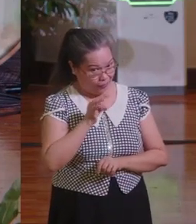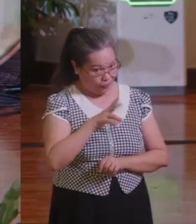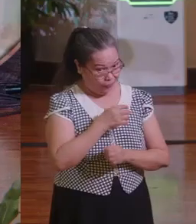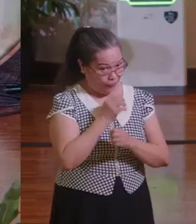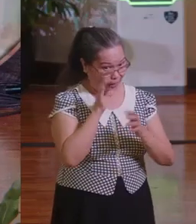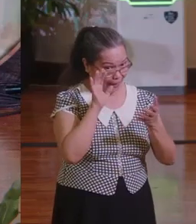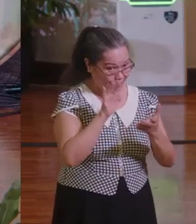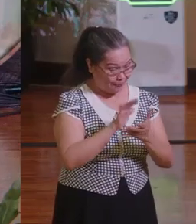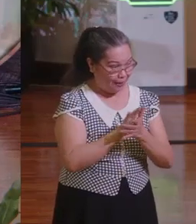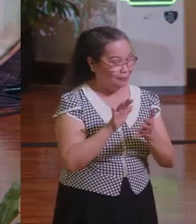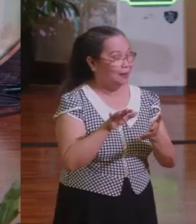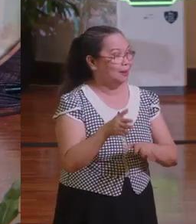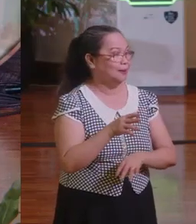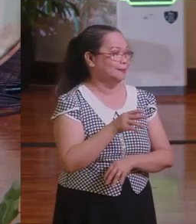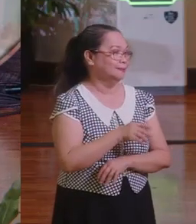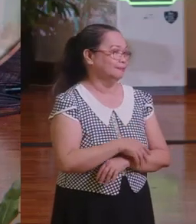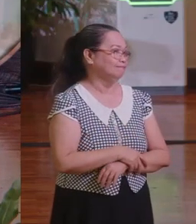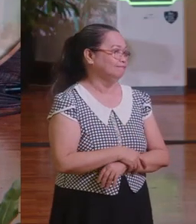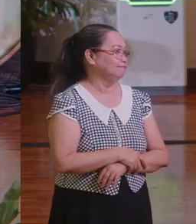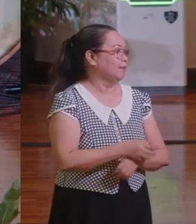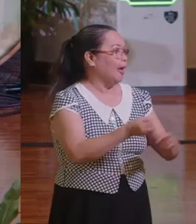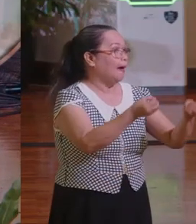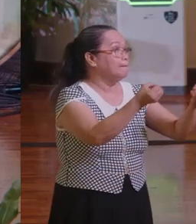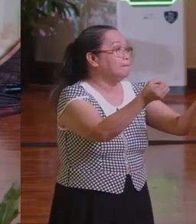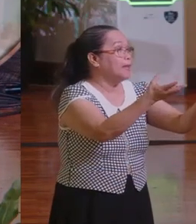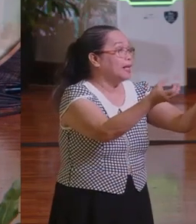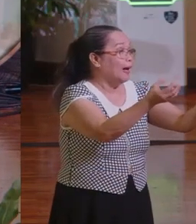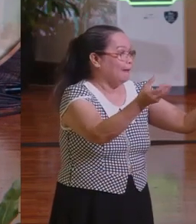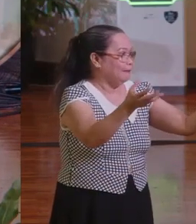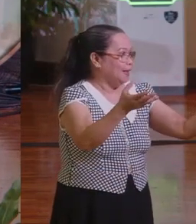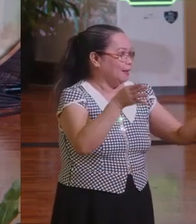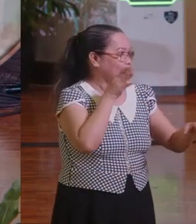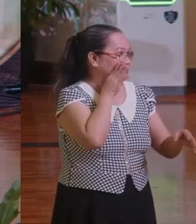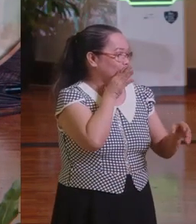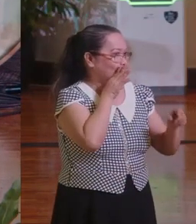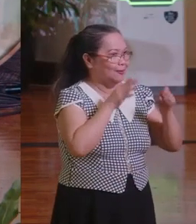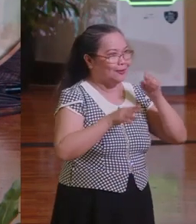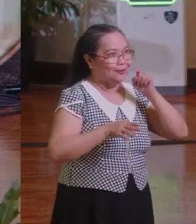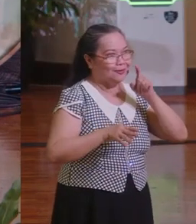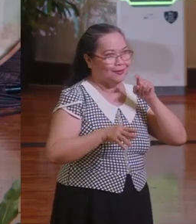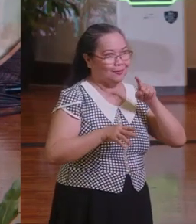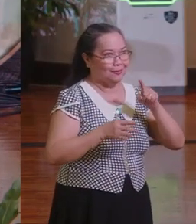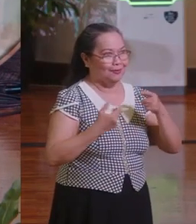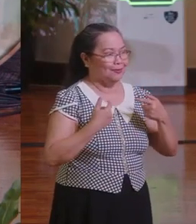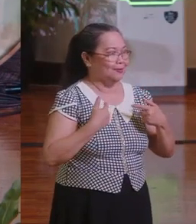one. No? Marami po tayong mga kapatid ngayon na nasa gitna